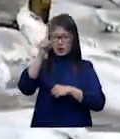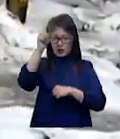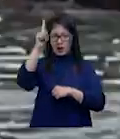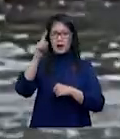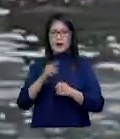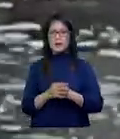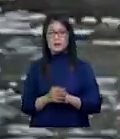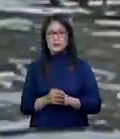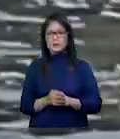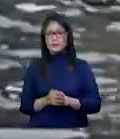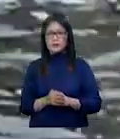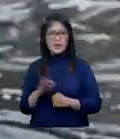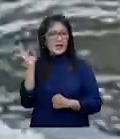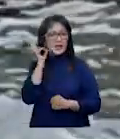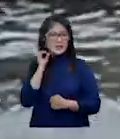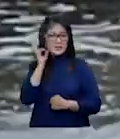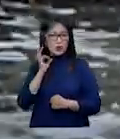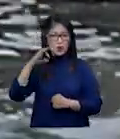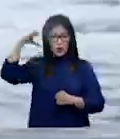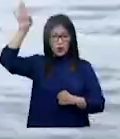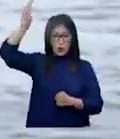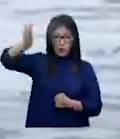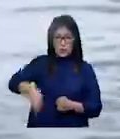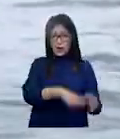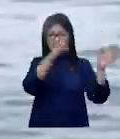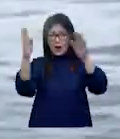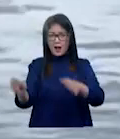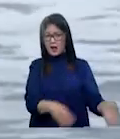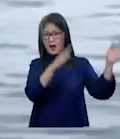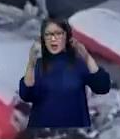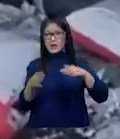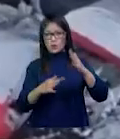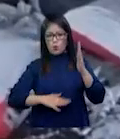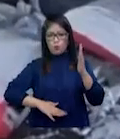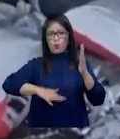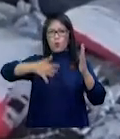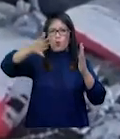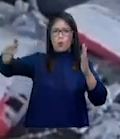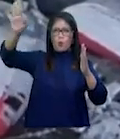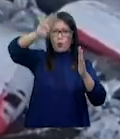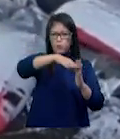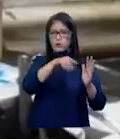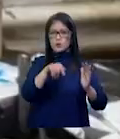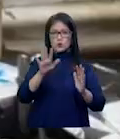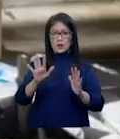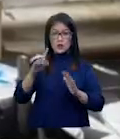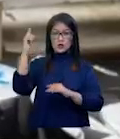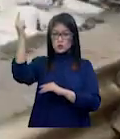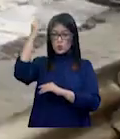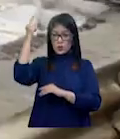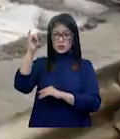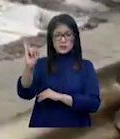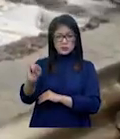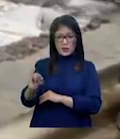Juga potensi angin kencang dan gelombang tinggi di wilayah tersebut. Cuaca ekstrim dipicu beberapa fenomena alam yang terjadi